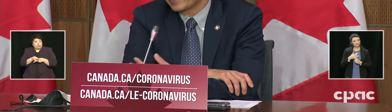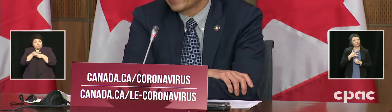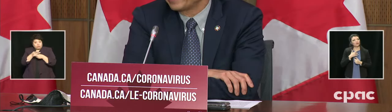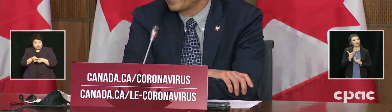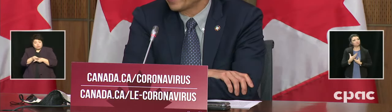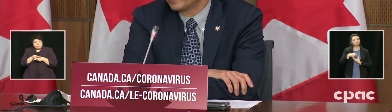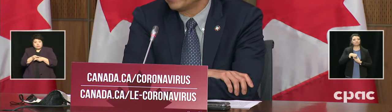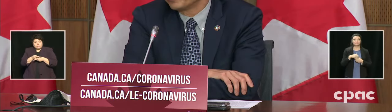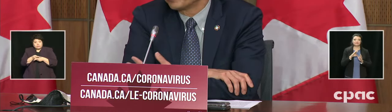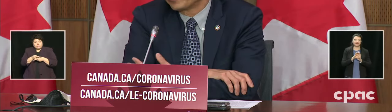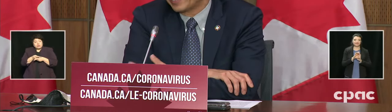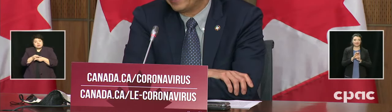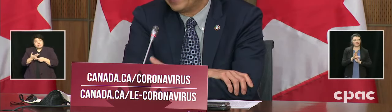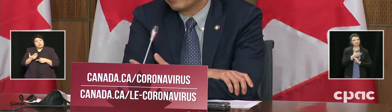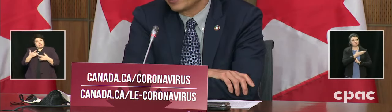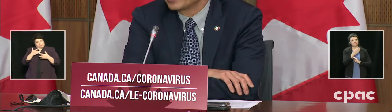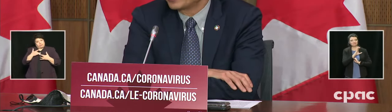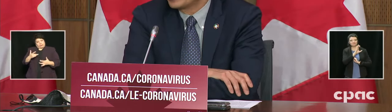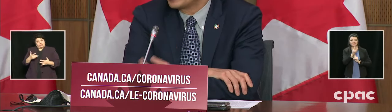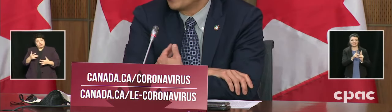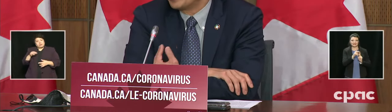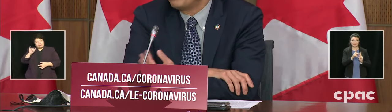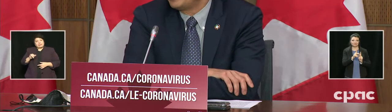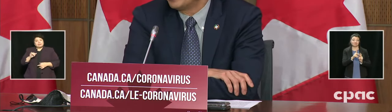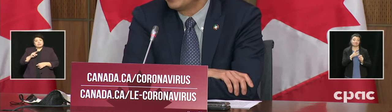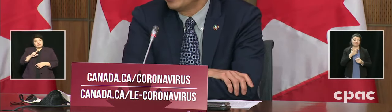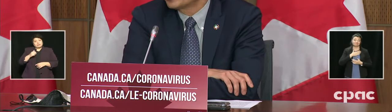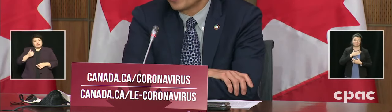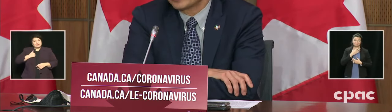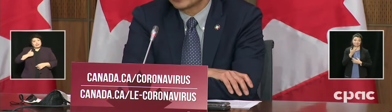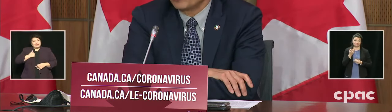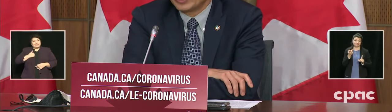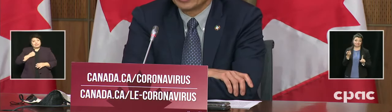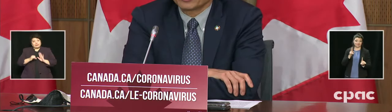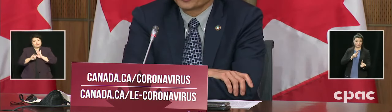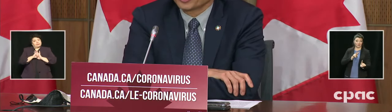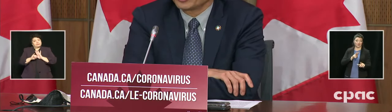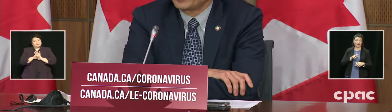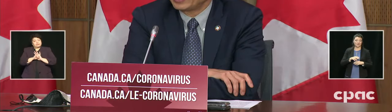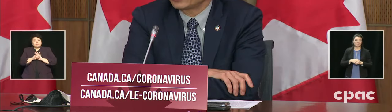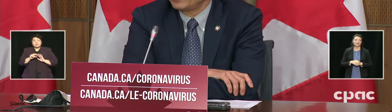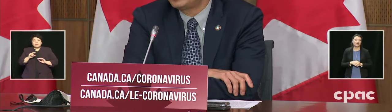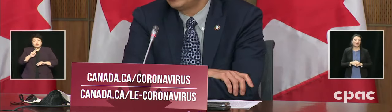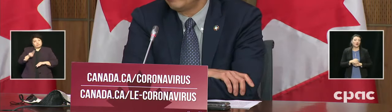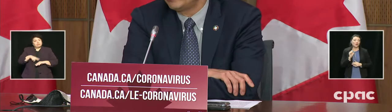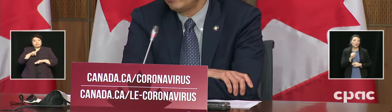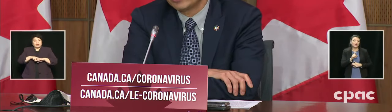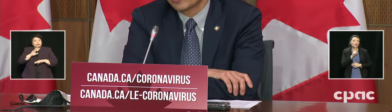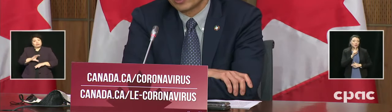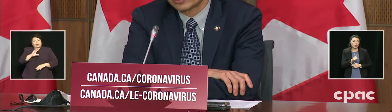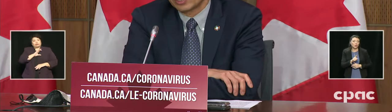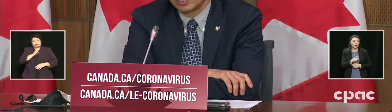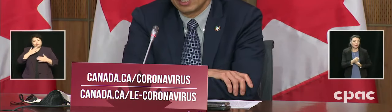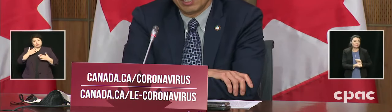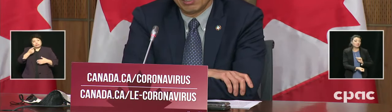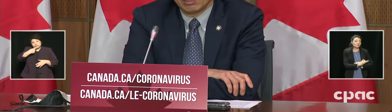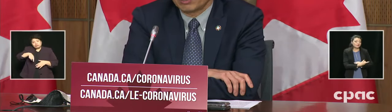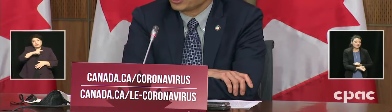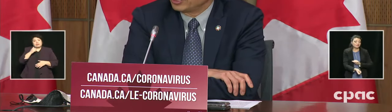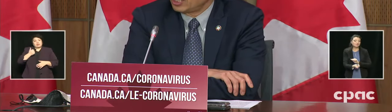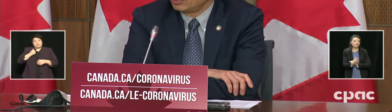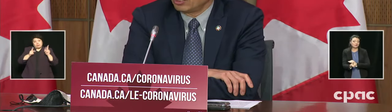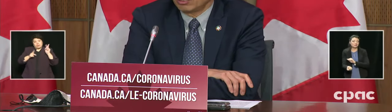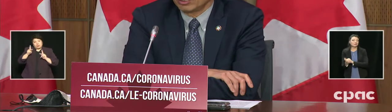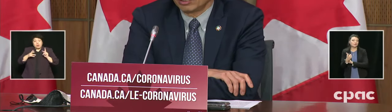notre caractère canadien. Ça, c'est mon avis. Je pense que oui, il y a toujours peut-être des petits défis, mais je pense